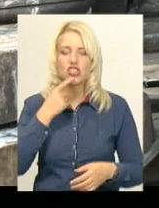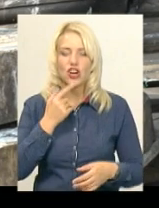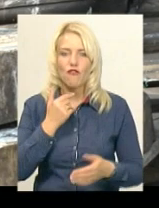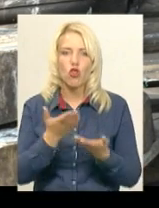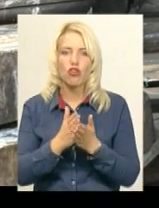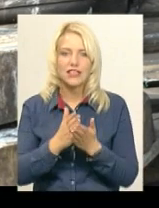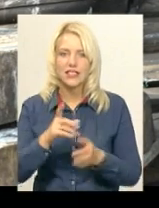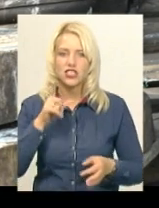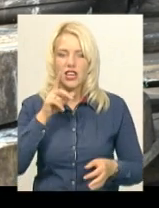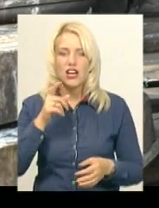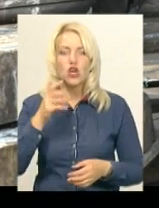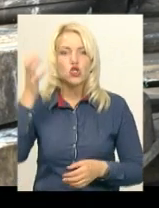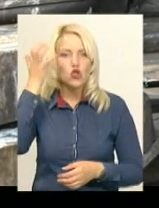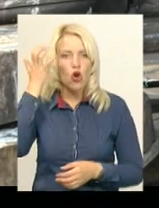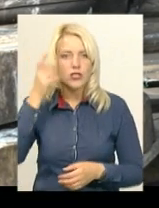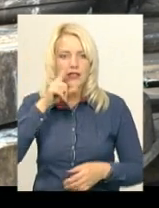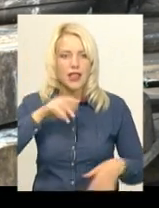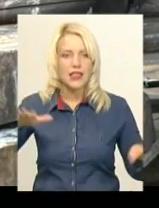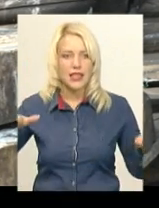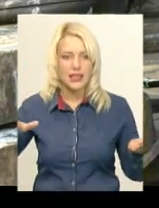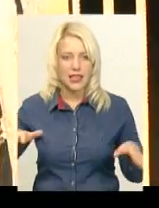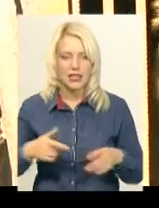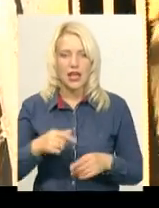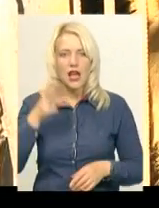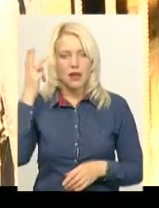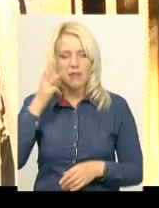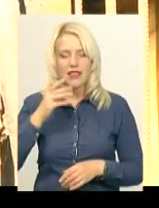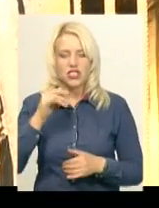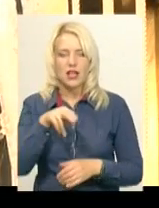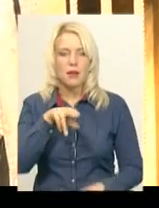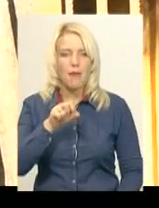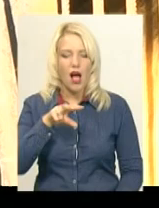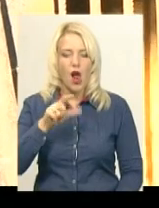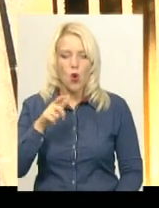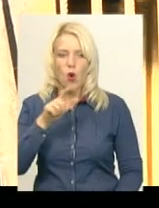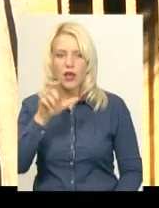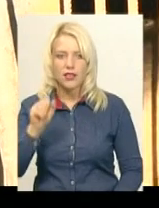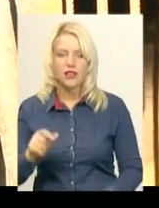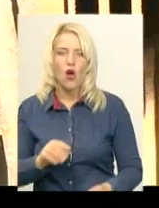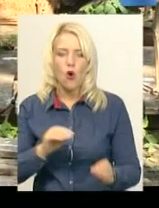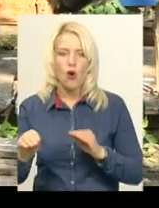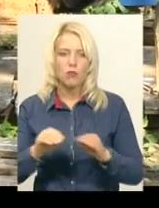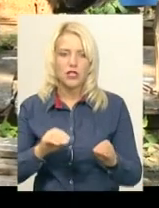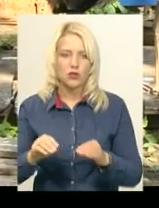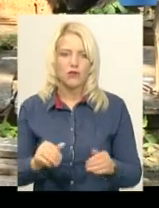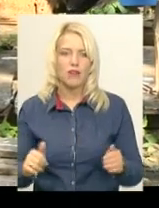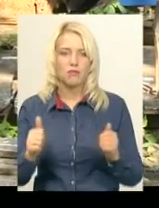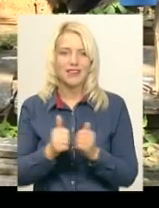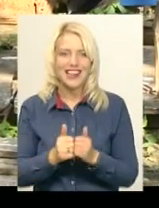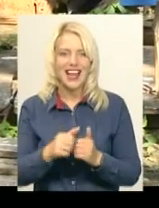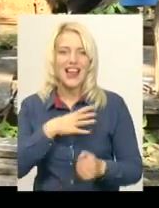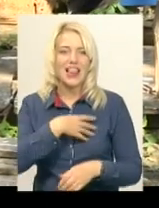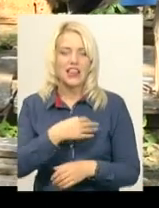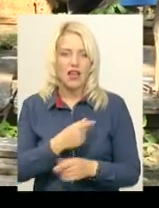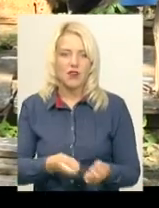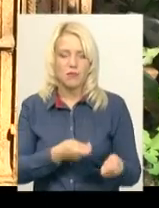своєму центрі реабілітації диких тварин хмельничанин Сергій Пальохін облаштував для птахів житло поряд з сімейством левів. А привіз цю пару чоловік